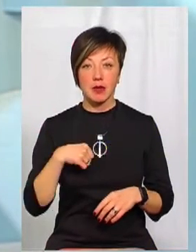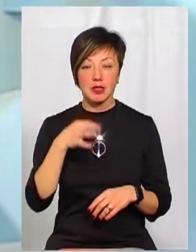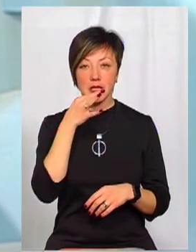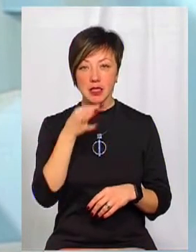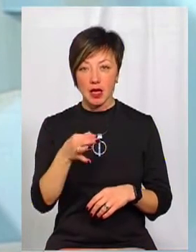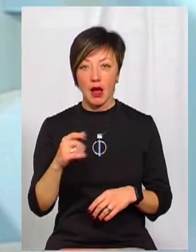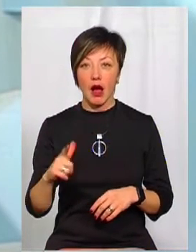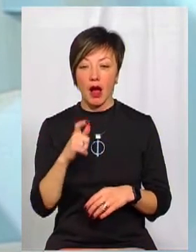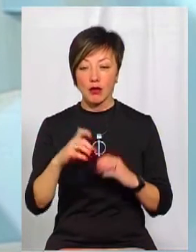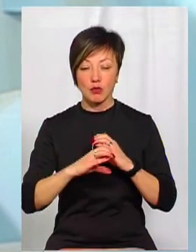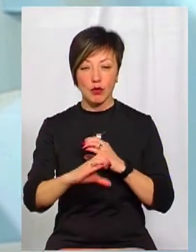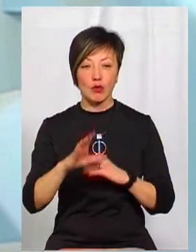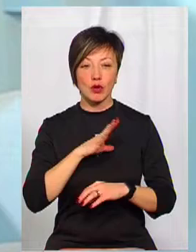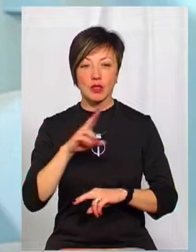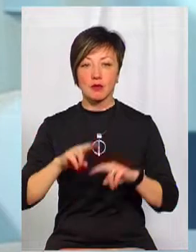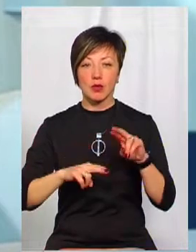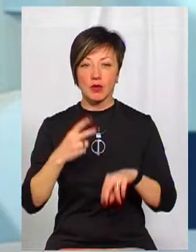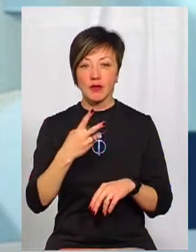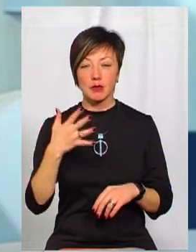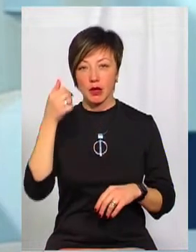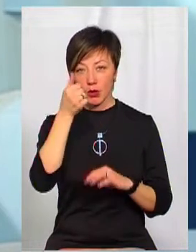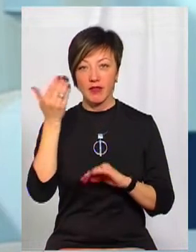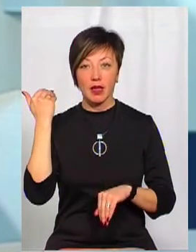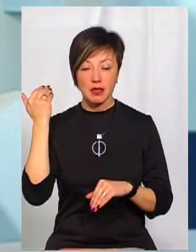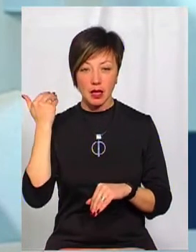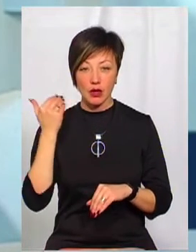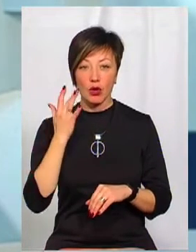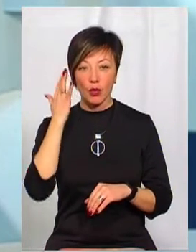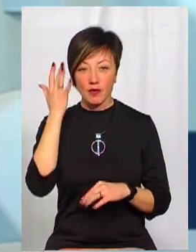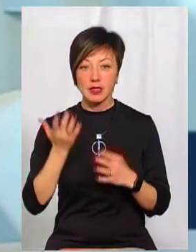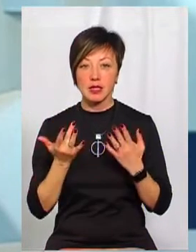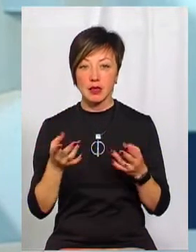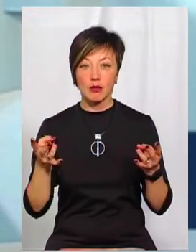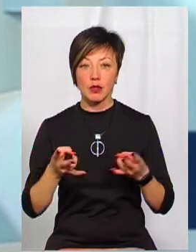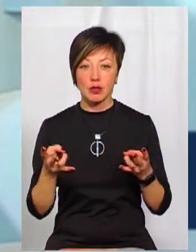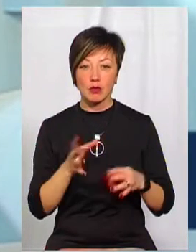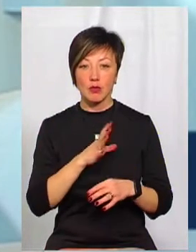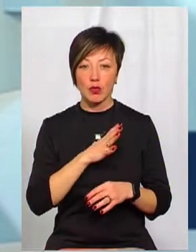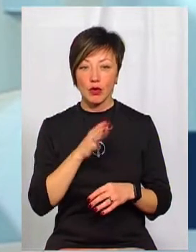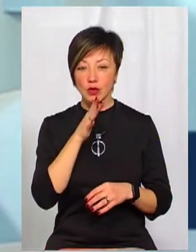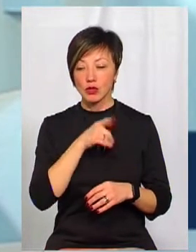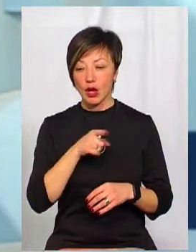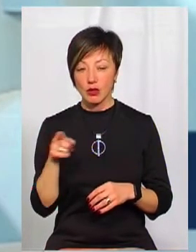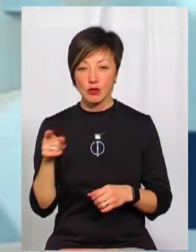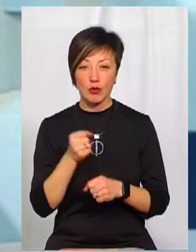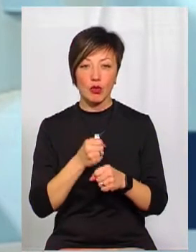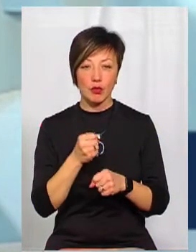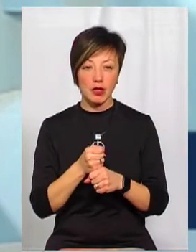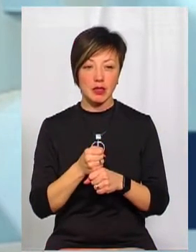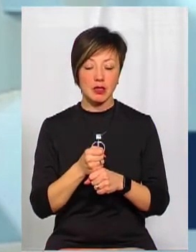зазначили, що газопроводи були збудовані 25 років назад. Уявіть, скільки потрібно було з того часу